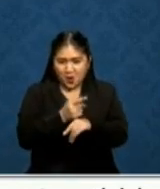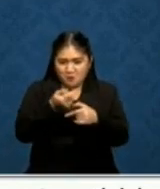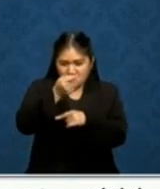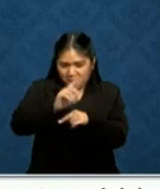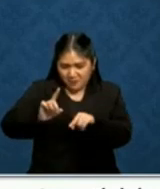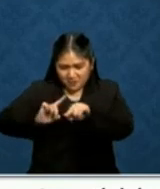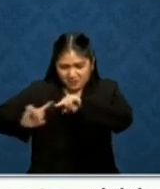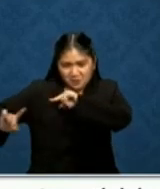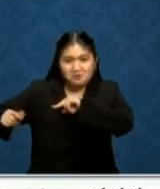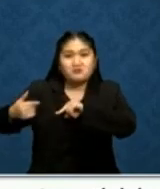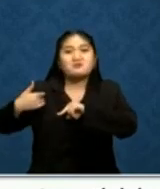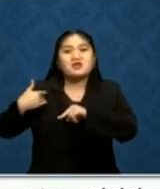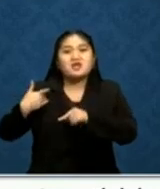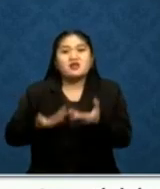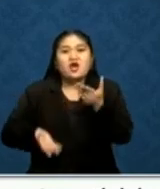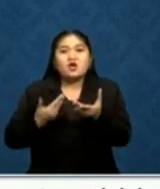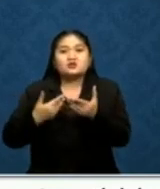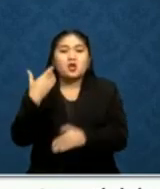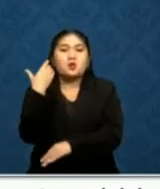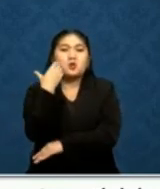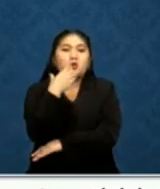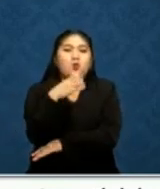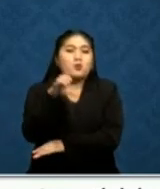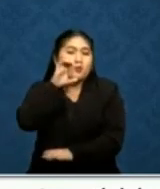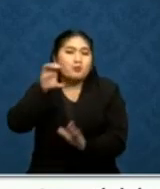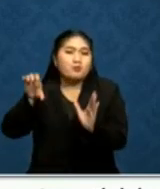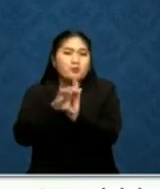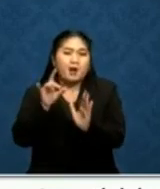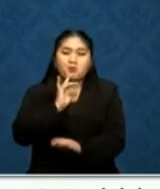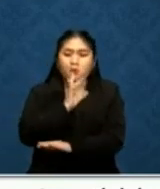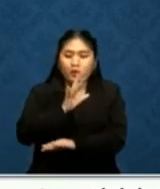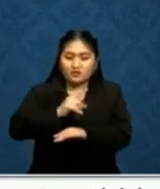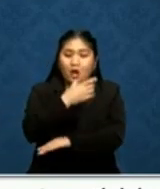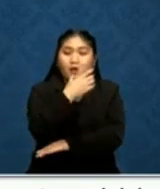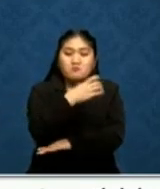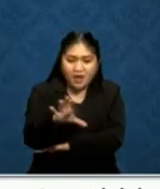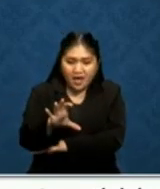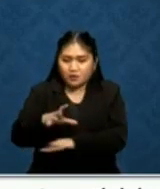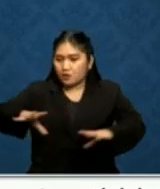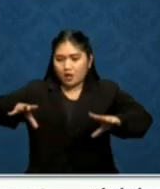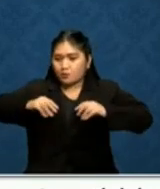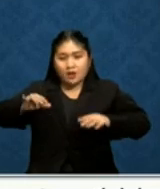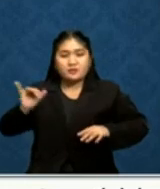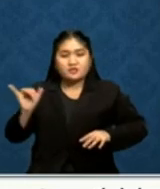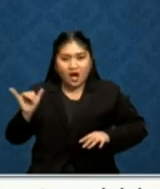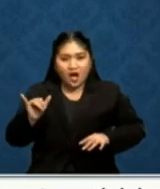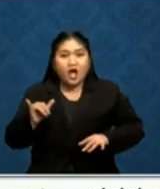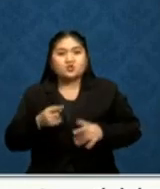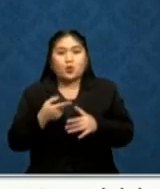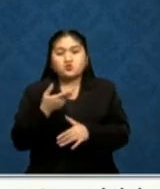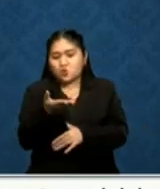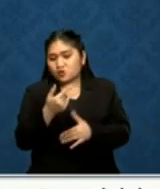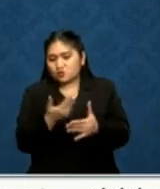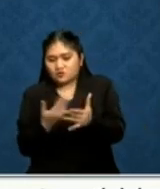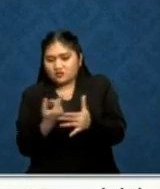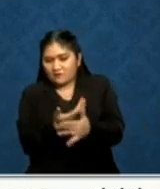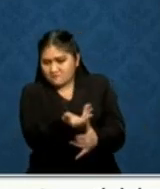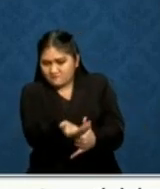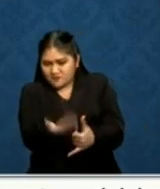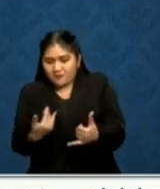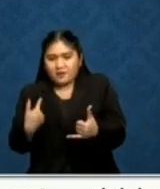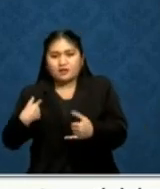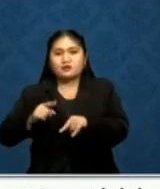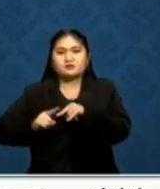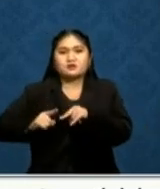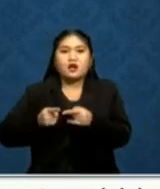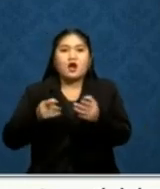แบบด้วยกันไม่ว่าจะเป็นการเผยแพร่ภาพลามกอนาจารโดยไม่ได้รับการอนุญาตการขู่กันโชคทางเพศการเปิดเผยข้อมูลส่วนบุค